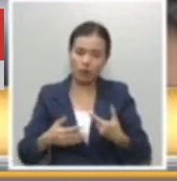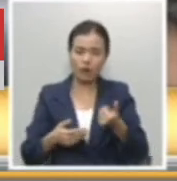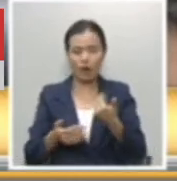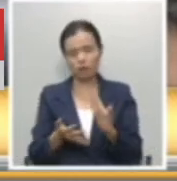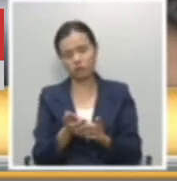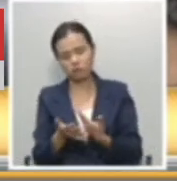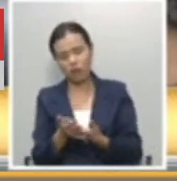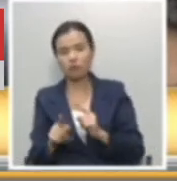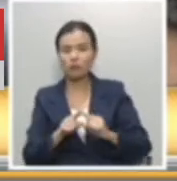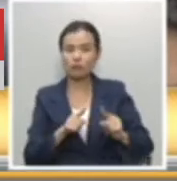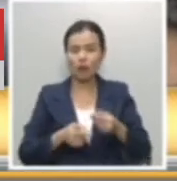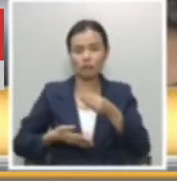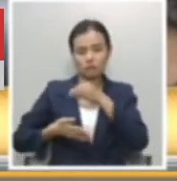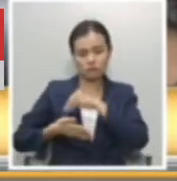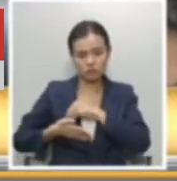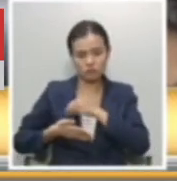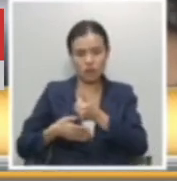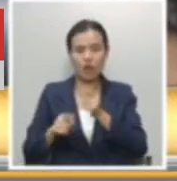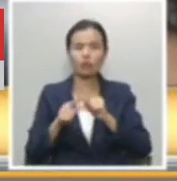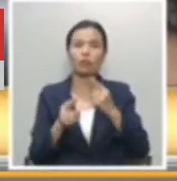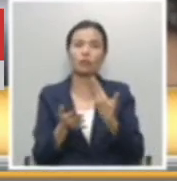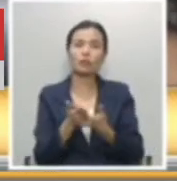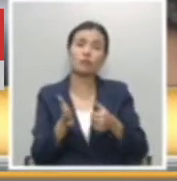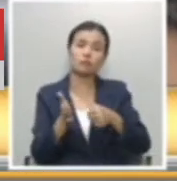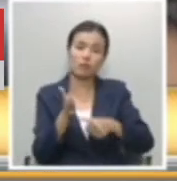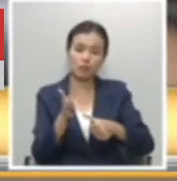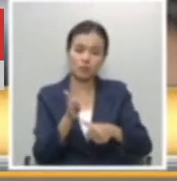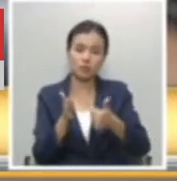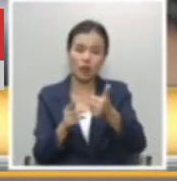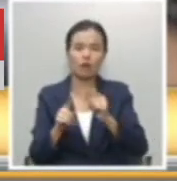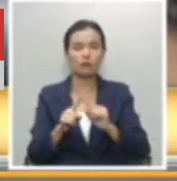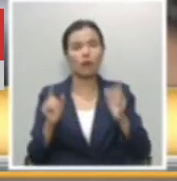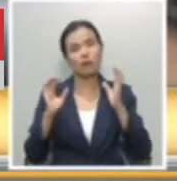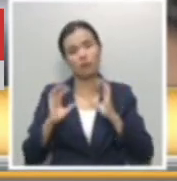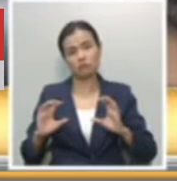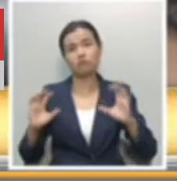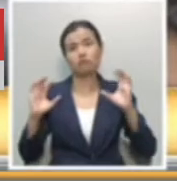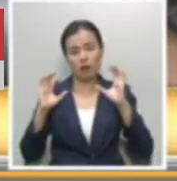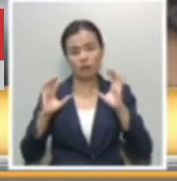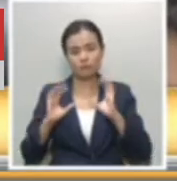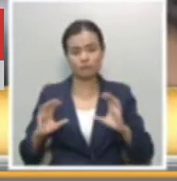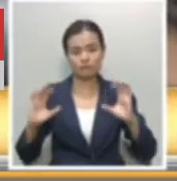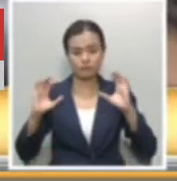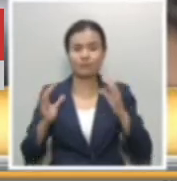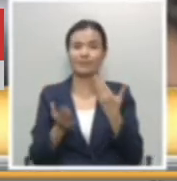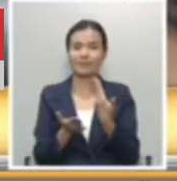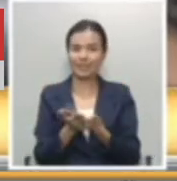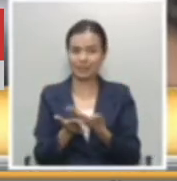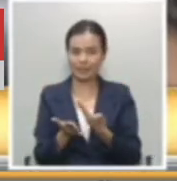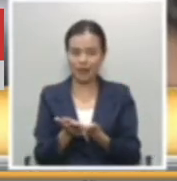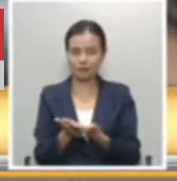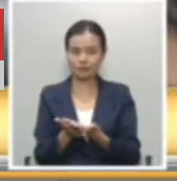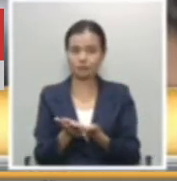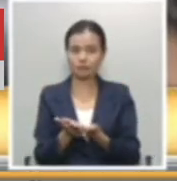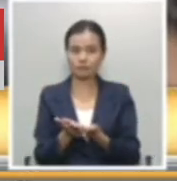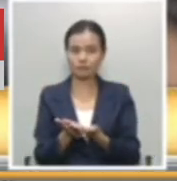ได้ก็จะได้มีสตังค์ไปเสียภาษีแต่รัฐบาลเนี่ยครับกลับเอาเงินที่มีเนี่ยนะครับไป